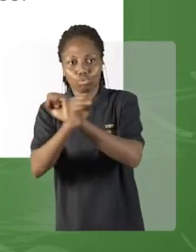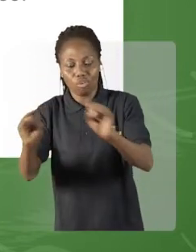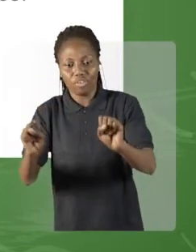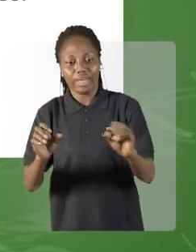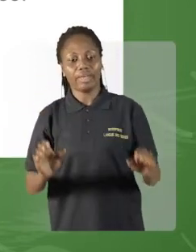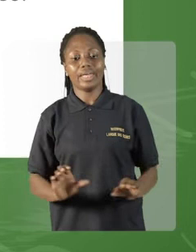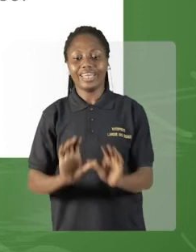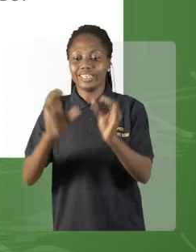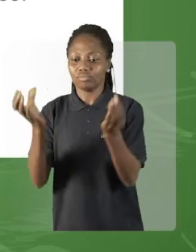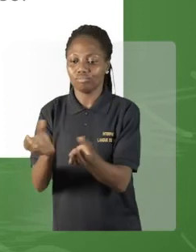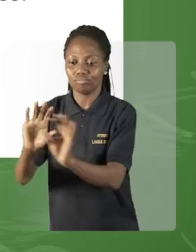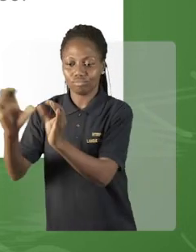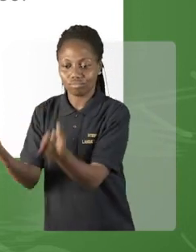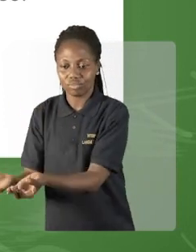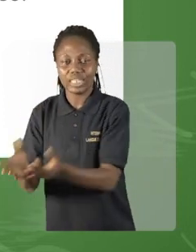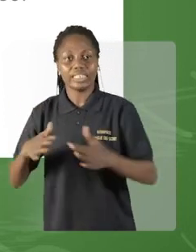végétales. »